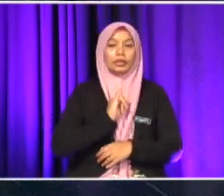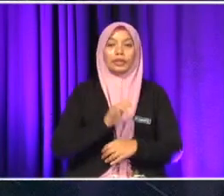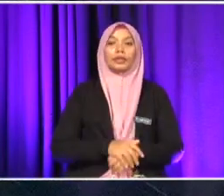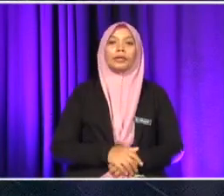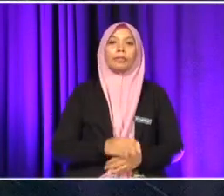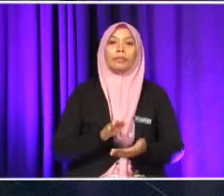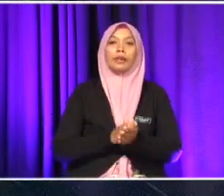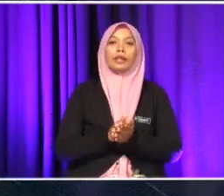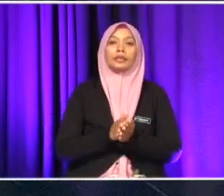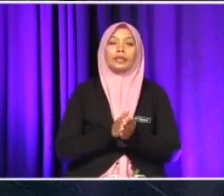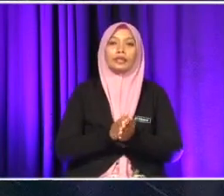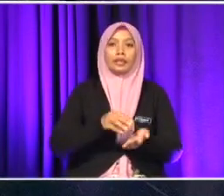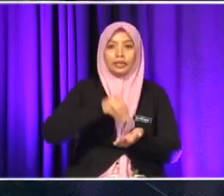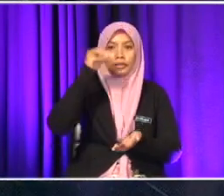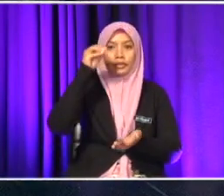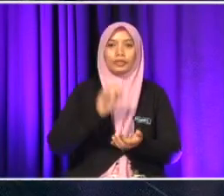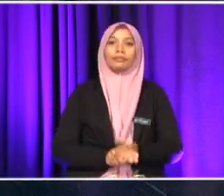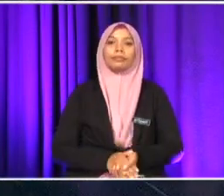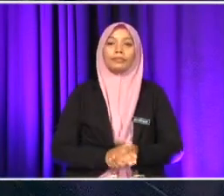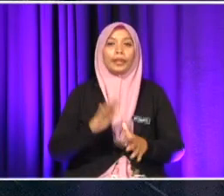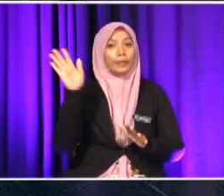dan setia sejati diri Assalamualaikum bye